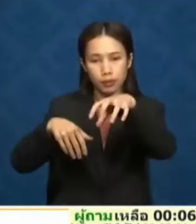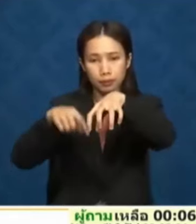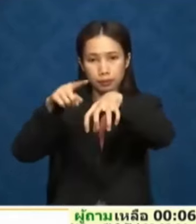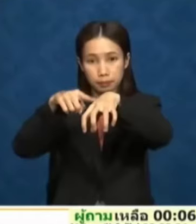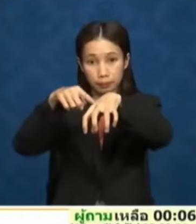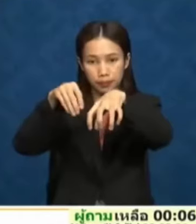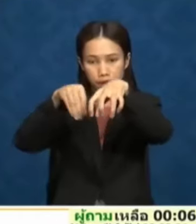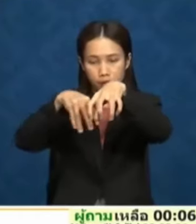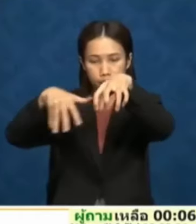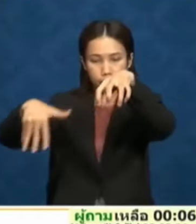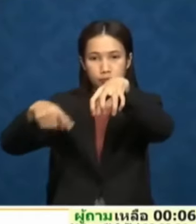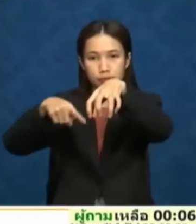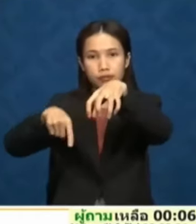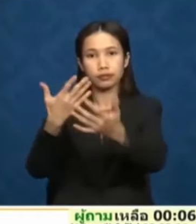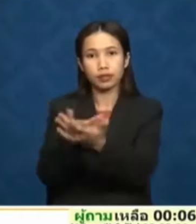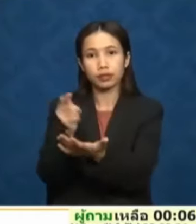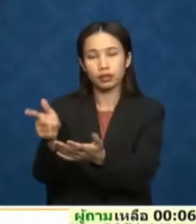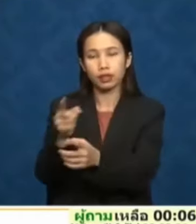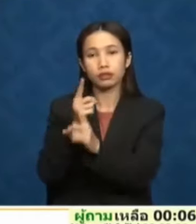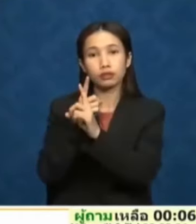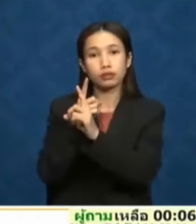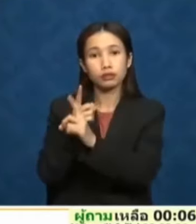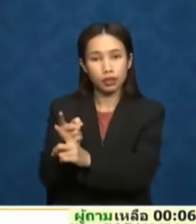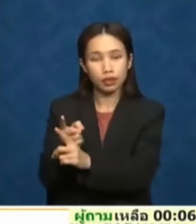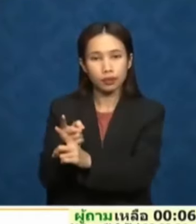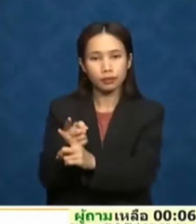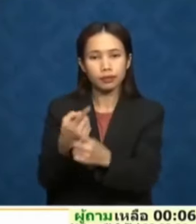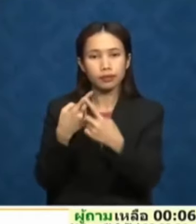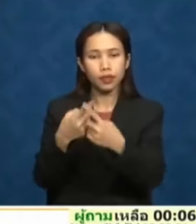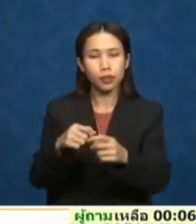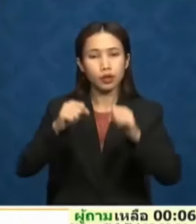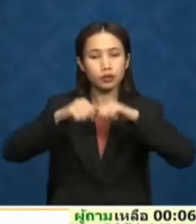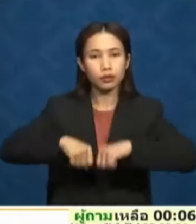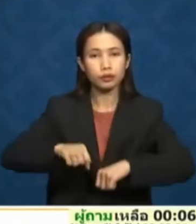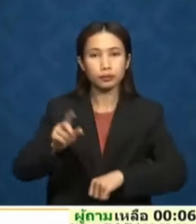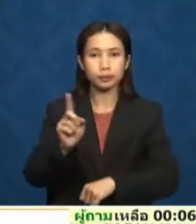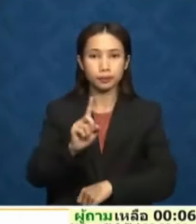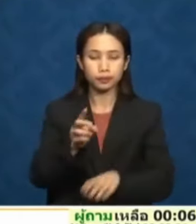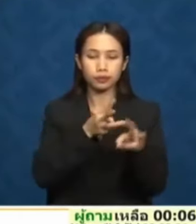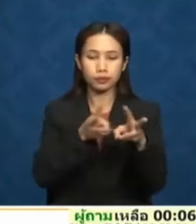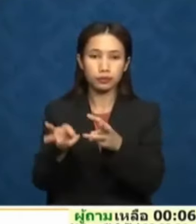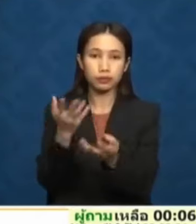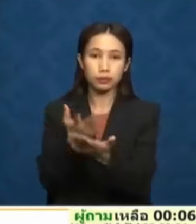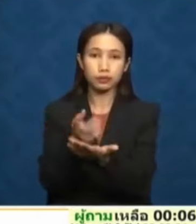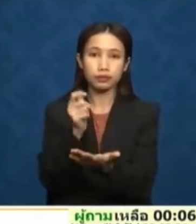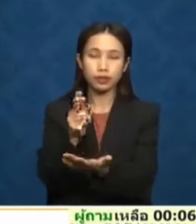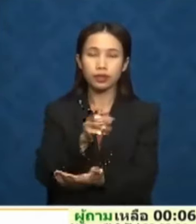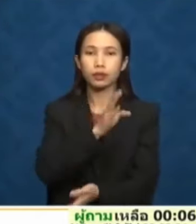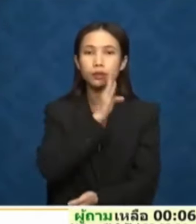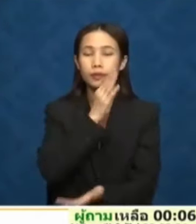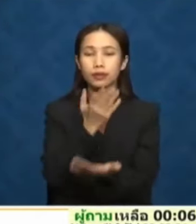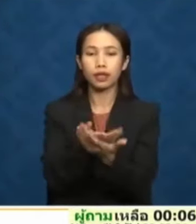ไปการจ่ายเนี่ยในเงื่อนไขที่มีข้อตกลงกันนะครับเาบอกว่าจ่ายค่าบริการปฐมภูมิ